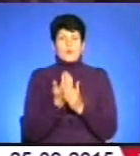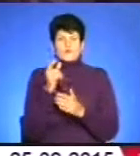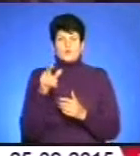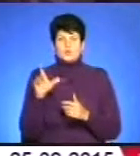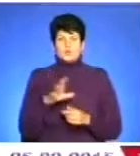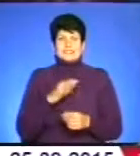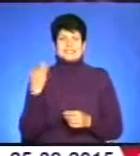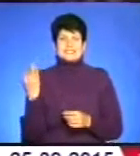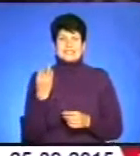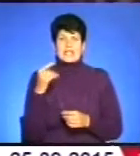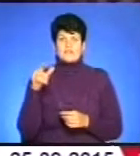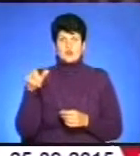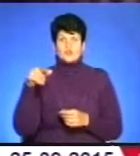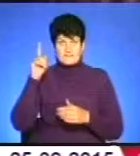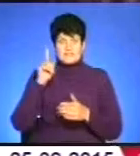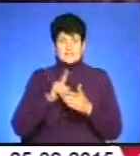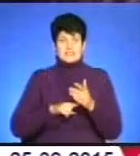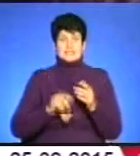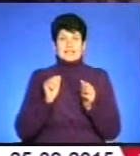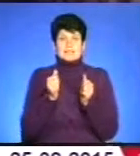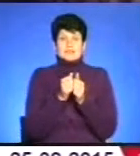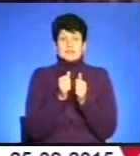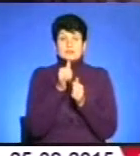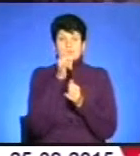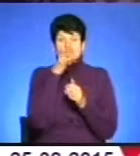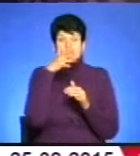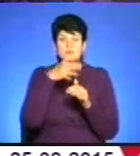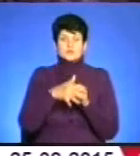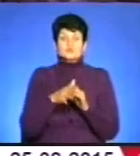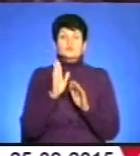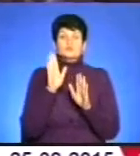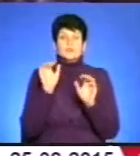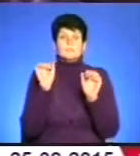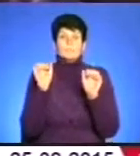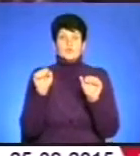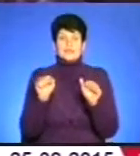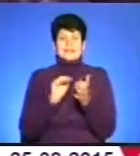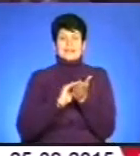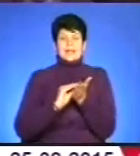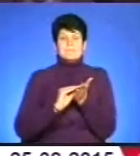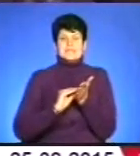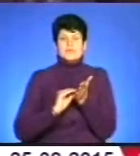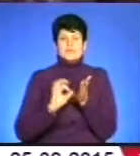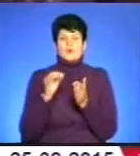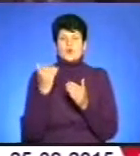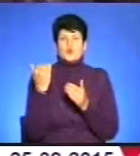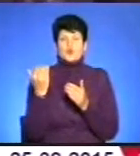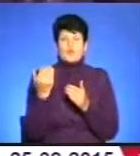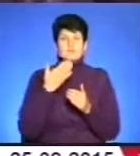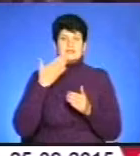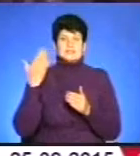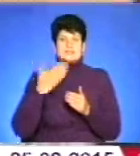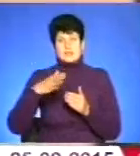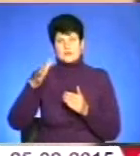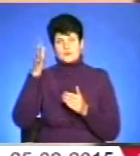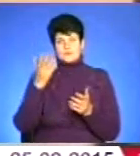цікаві люди. Вірити, навіть і близько не здогадувався, що випаде така можливість написати про нього і дисертацію, і випустити